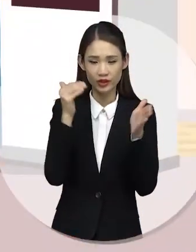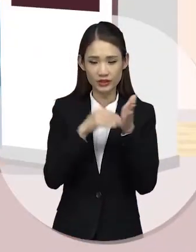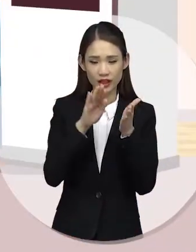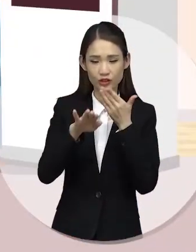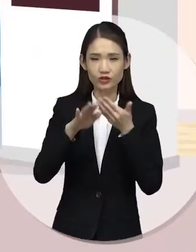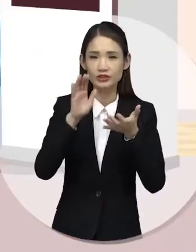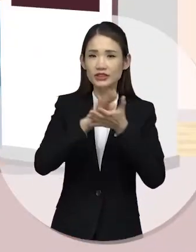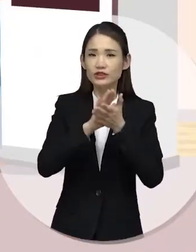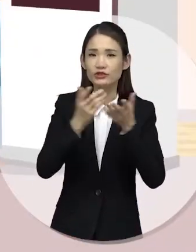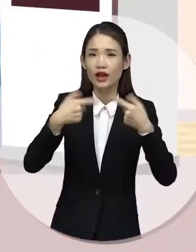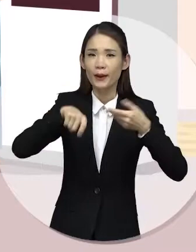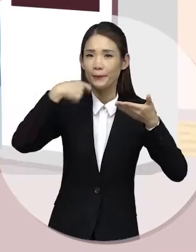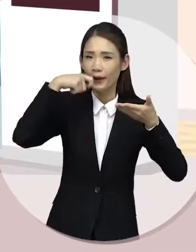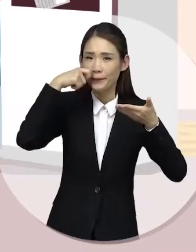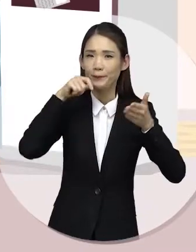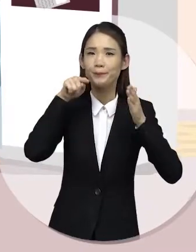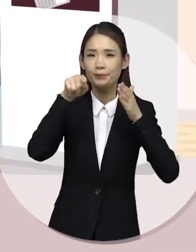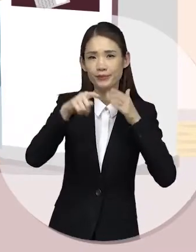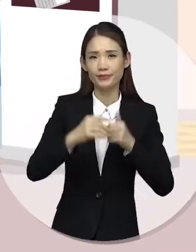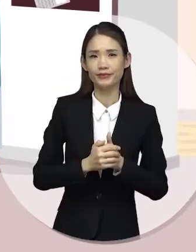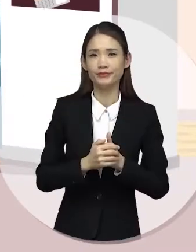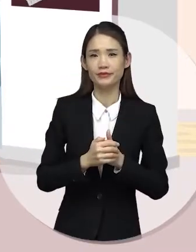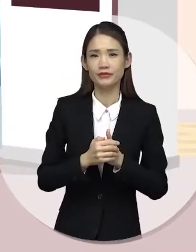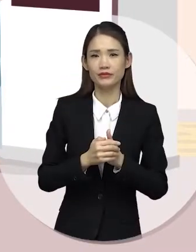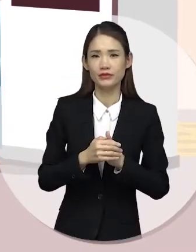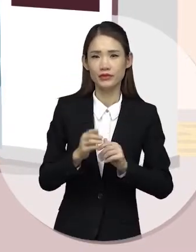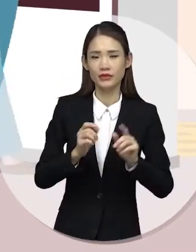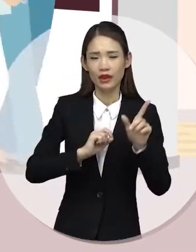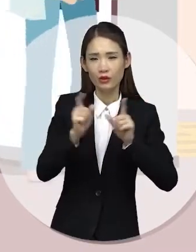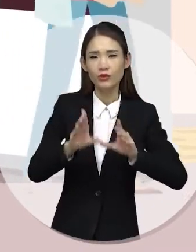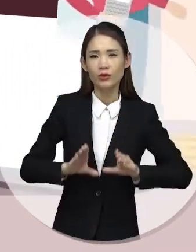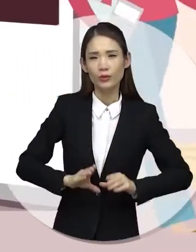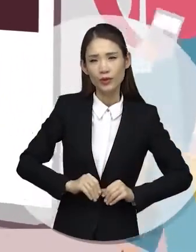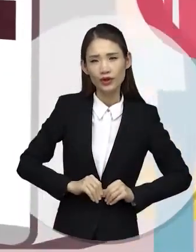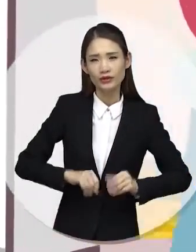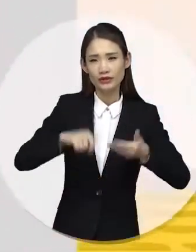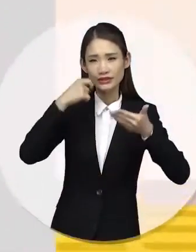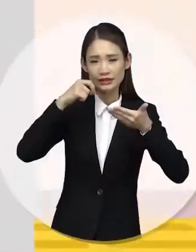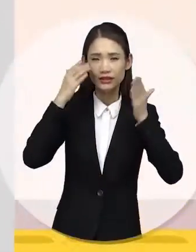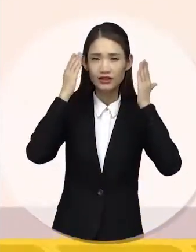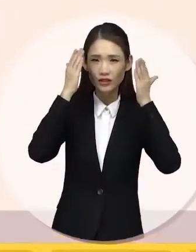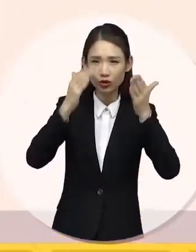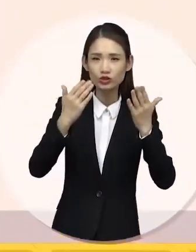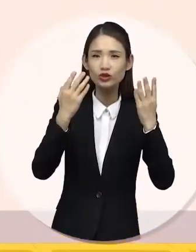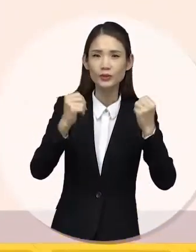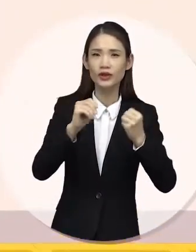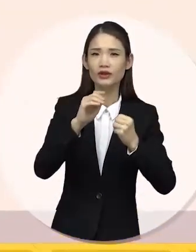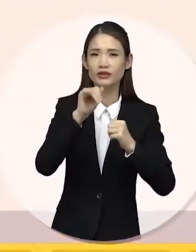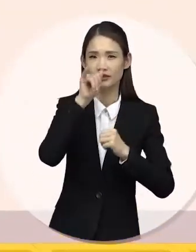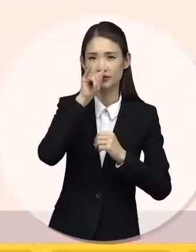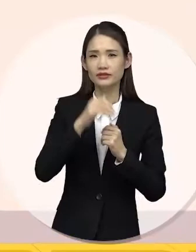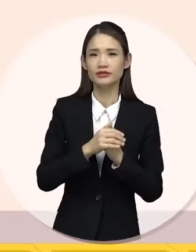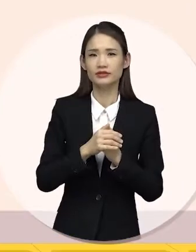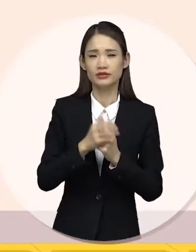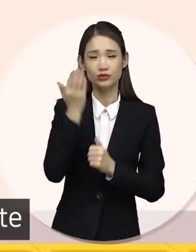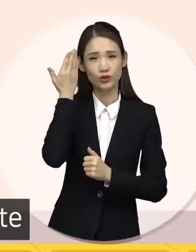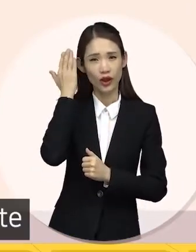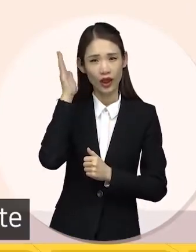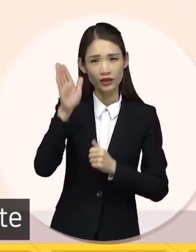수업을 마치고 친구들과 함께 밥을 먹으러 왔습니다. 다들 배가 고픈지 식사에 열중하는 모습을 많이